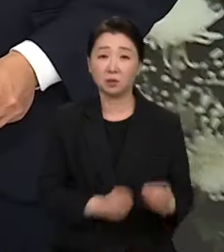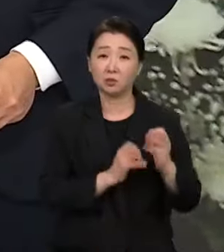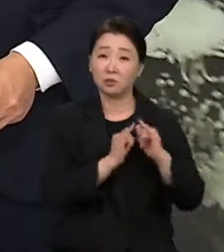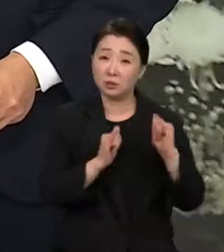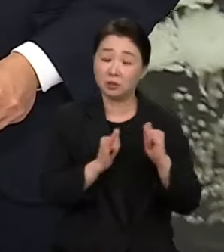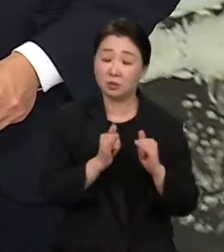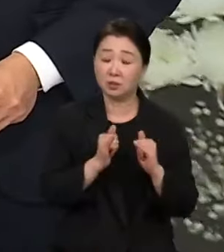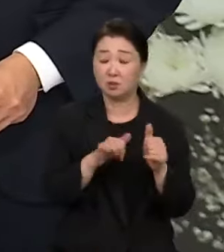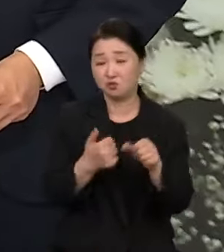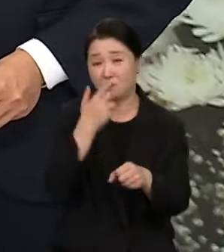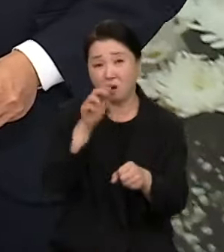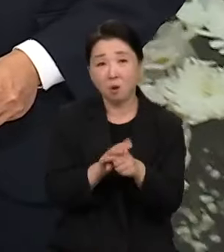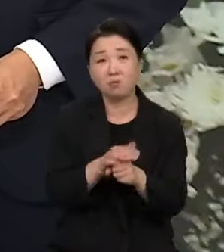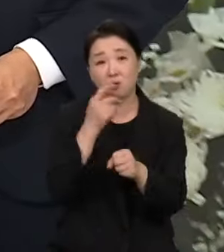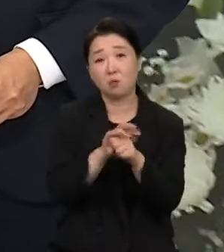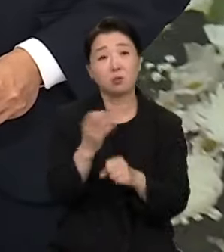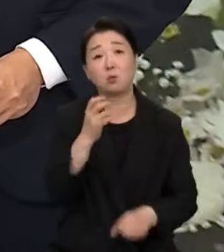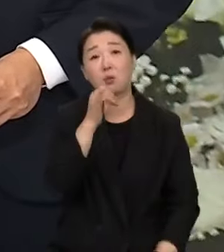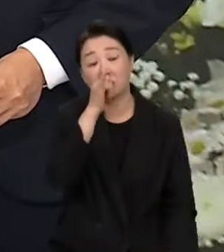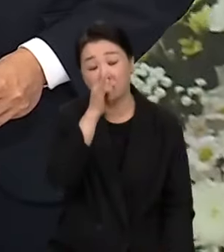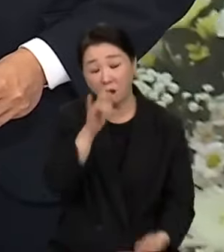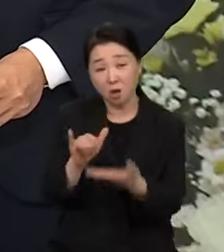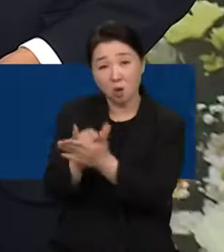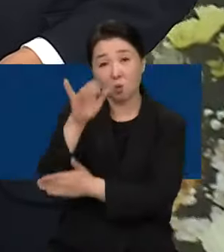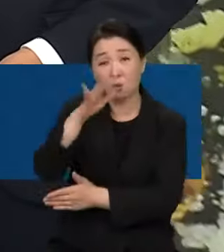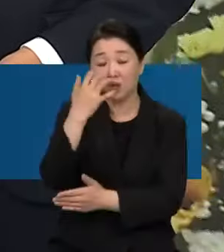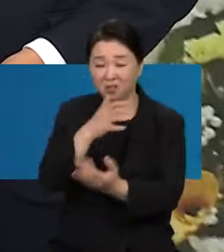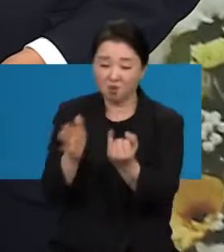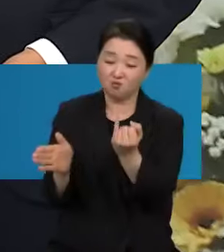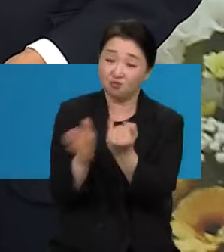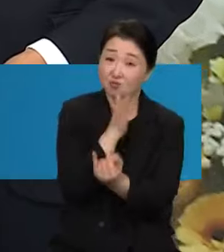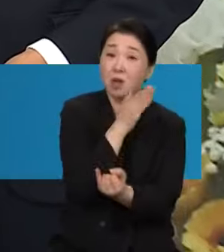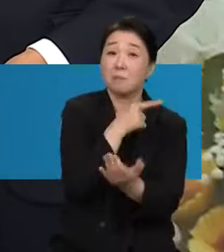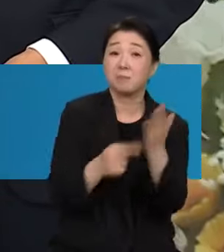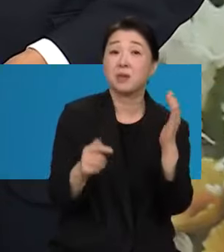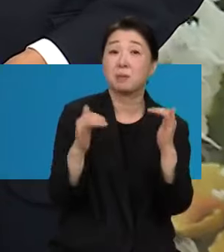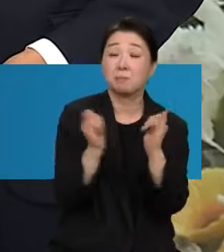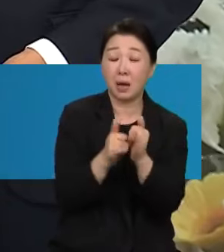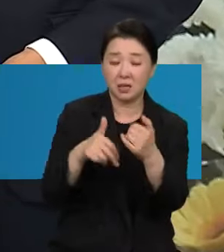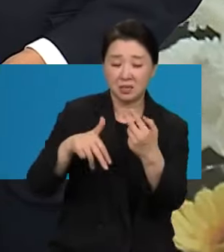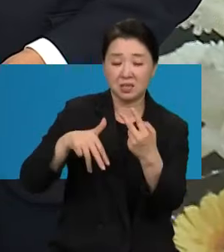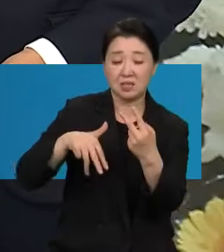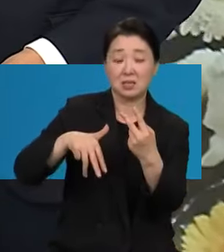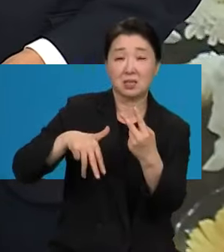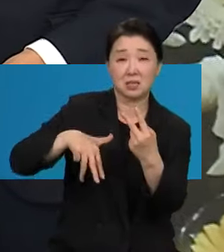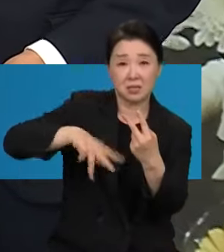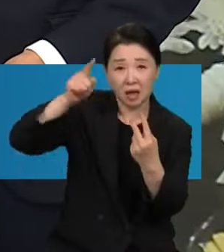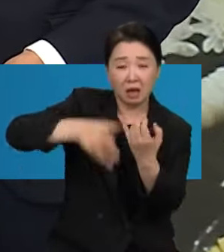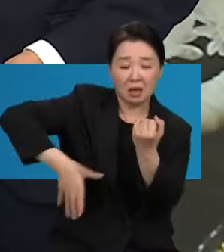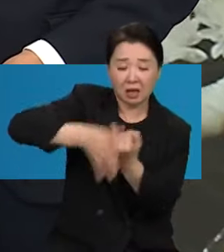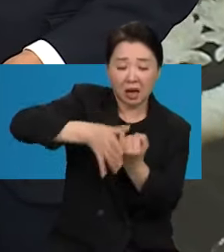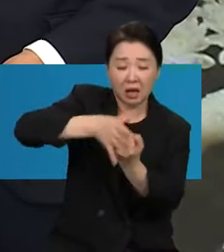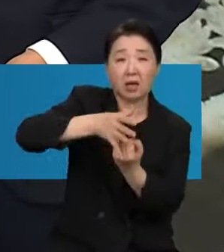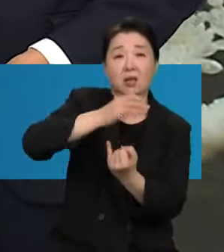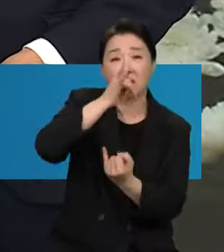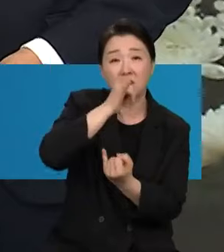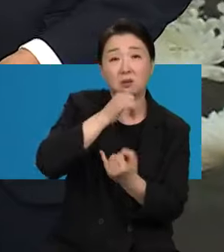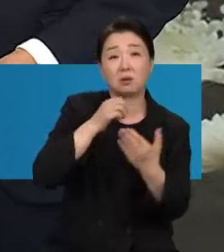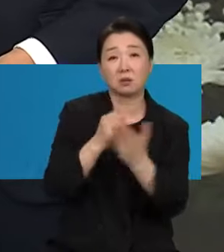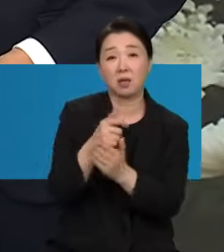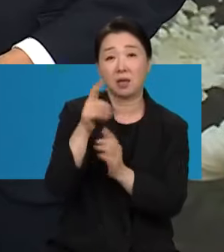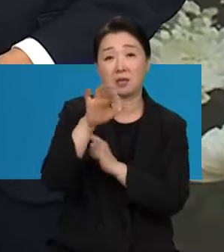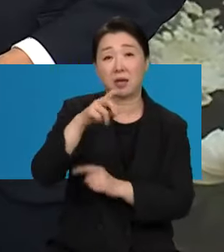군인의 억울한 죽음이 또 있죠. 공군에서 성추행 피해를 겪고 2차 가해에 시달리다 숨진 고 이해람 중사의 장례